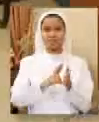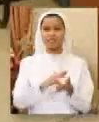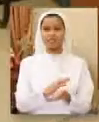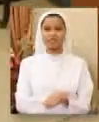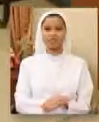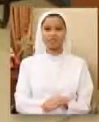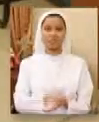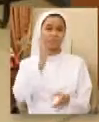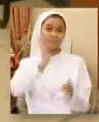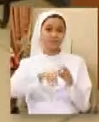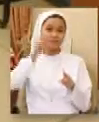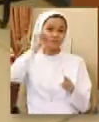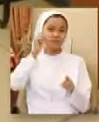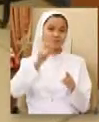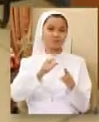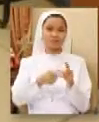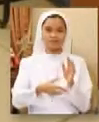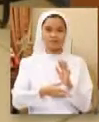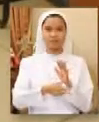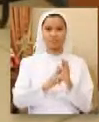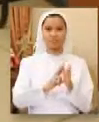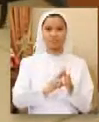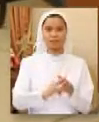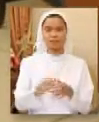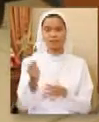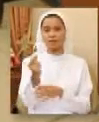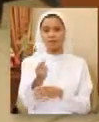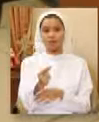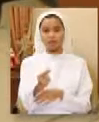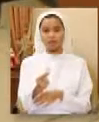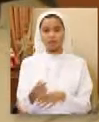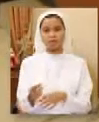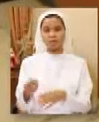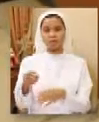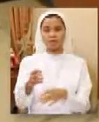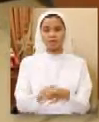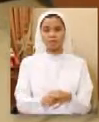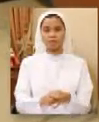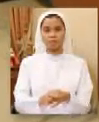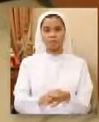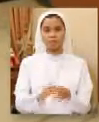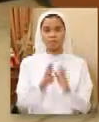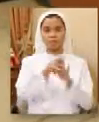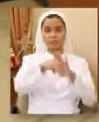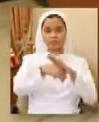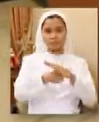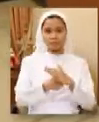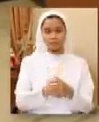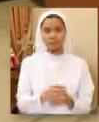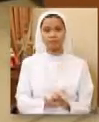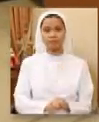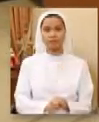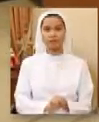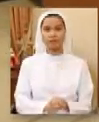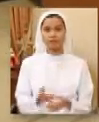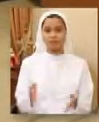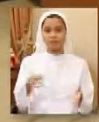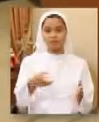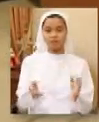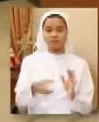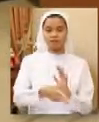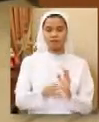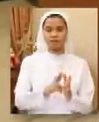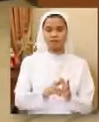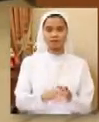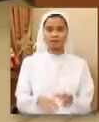Bishop. Mga tugang, mabelta po kami. Makalis lang ka nag-copy ng pagiramdong. As in, syempre, sa samuyang pagbubalik, asa to yung